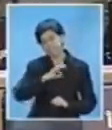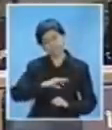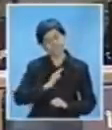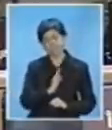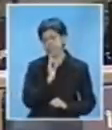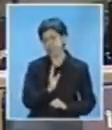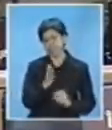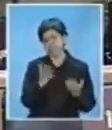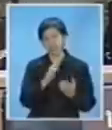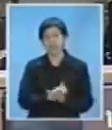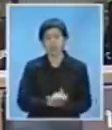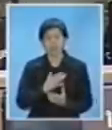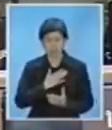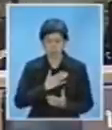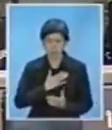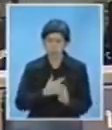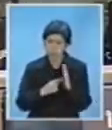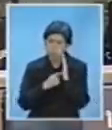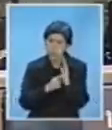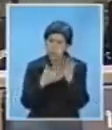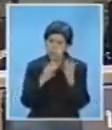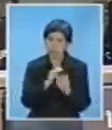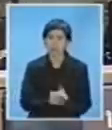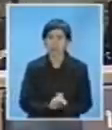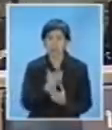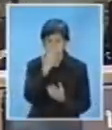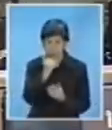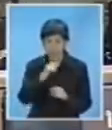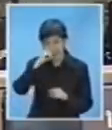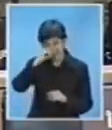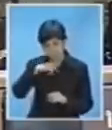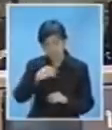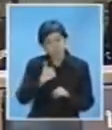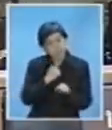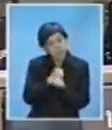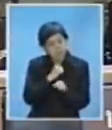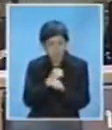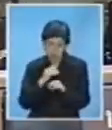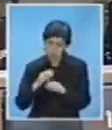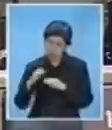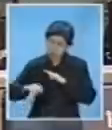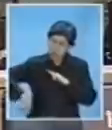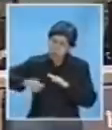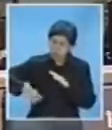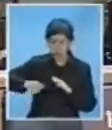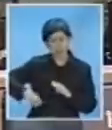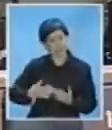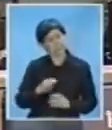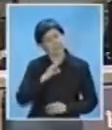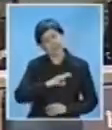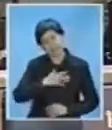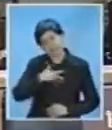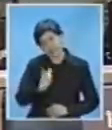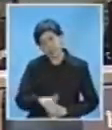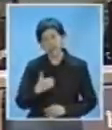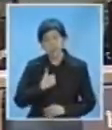คะเหตุที่ดิฉันไม่ได้ยกตัวอย่างในทางกลับกันว่าไทยอาจจะเป็นฝ่ายล้วงลึกกัมพูชาทำให้กัมพูชาเสียเปรียบ